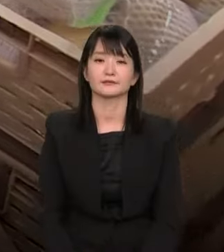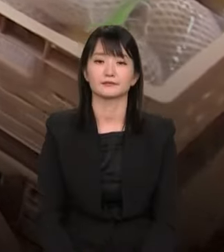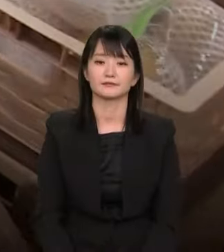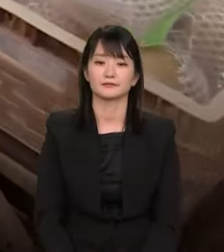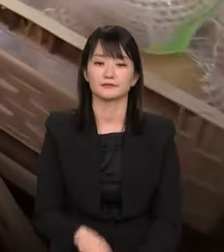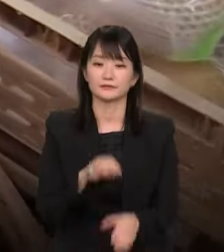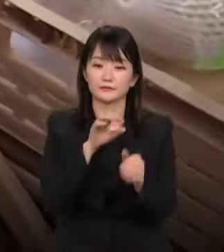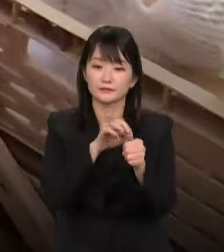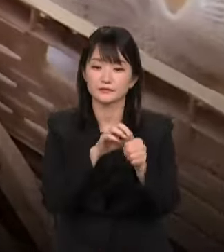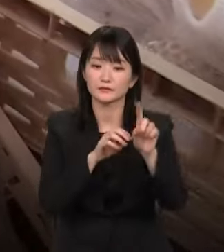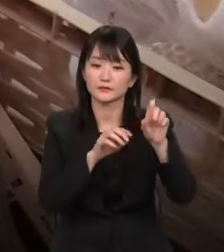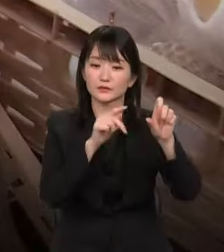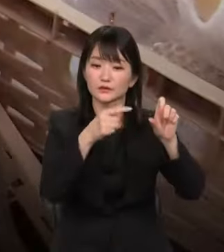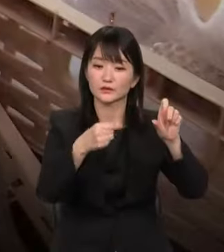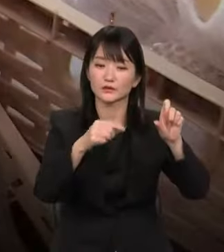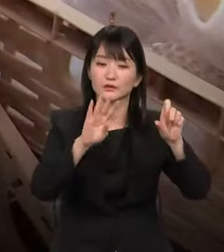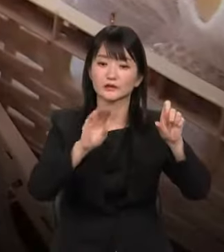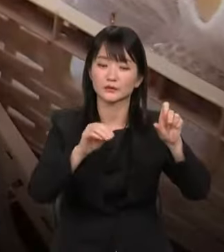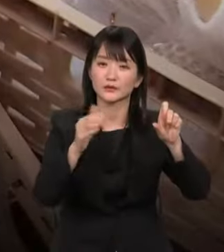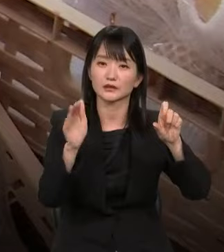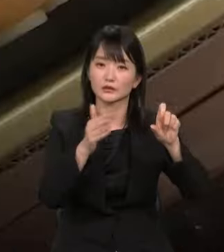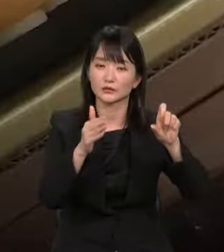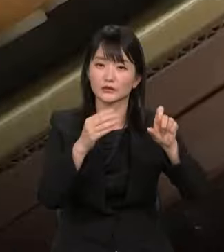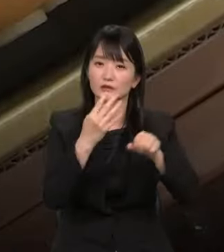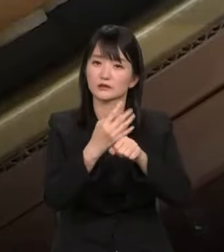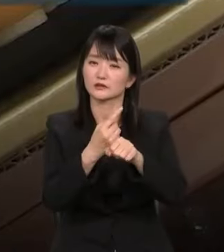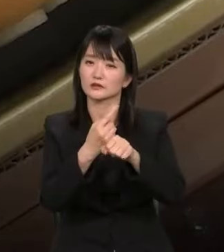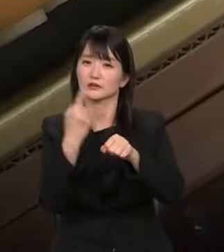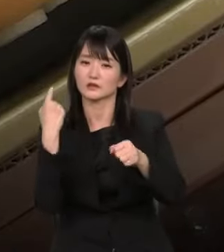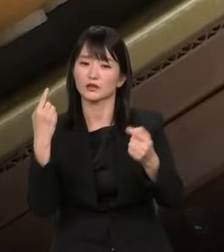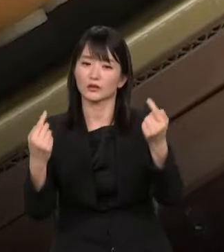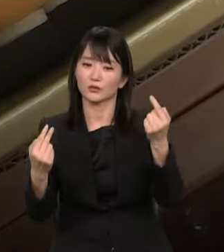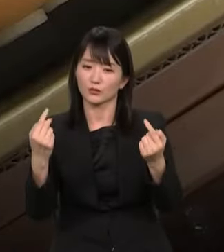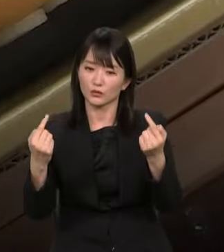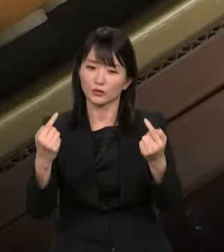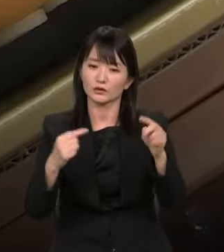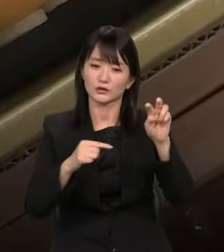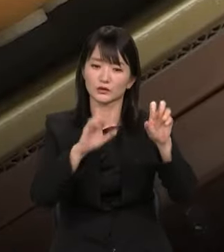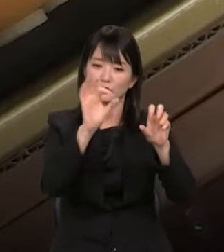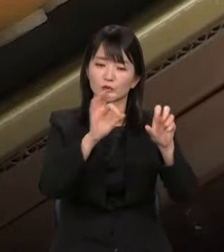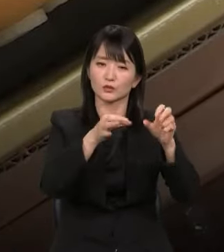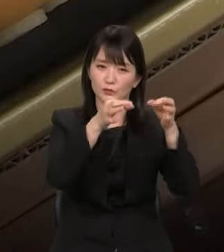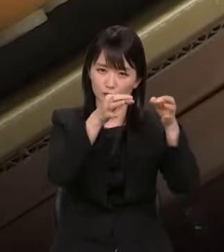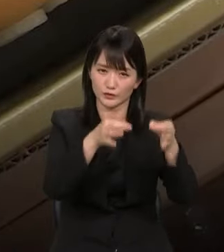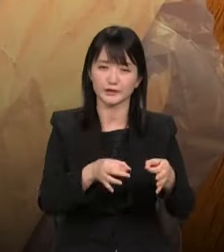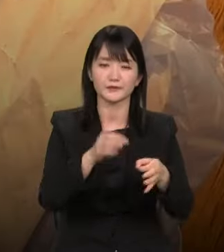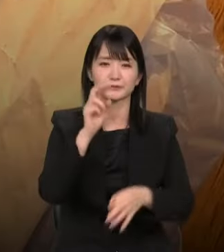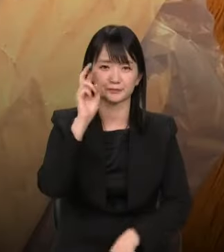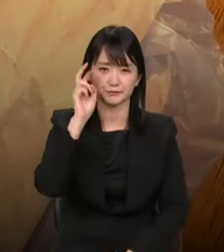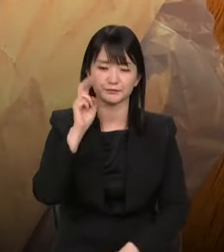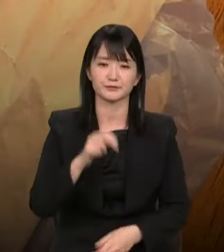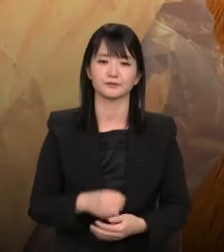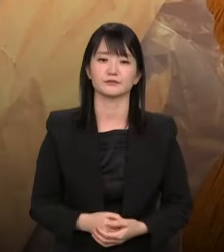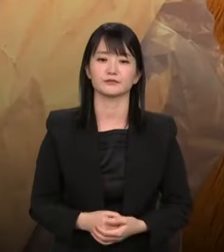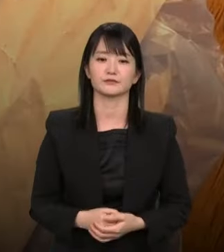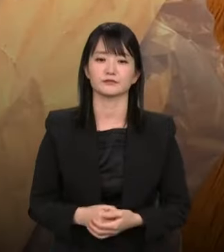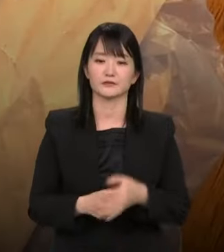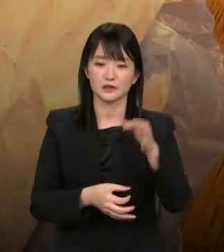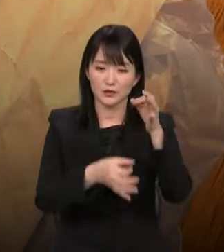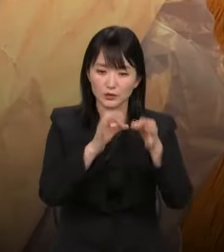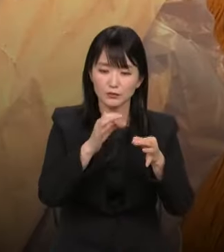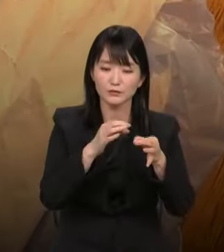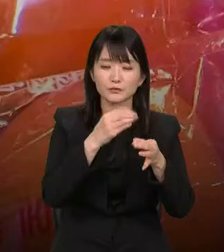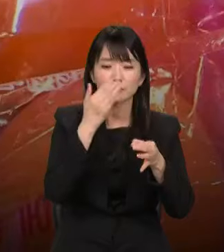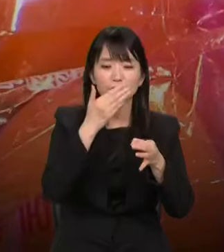배도 15kg에 4만 원대로 지난해보다 25% 정도 값이 떨어질 전망입니다. 이 밖에 포도와